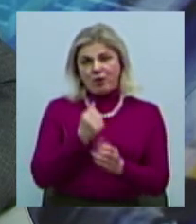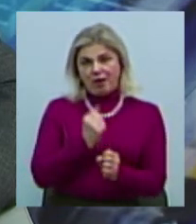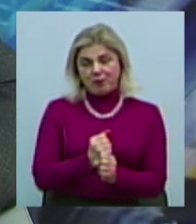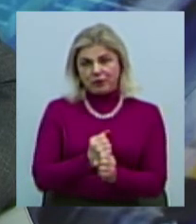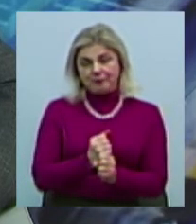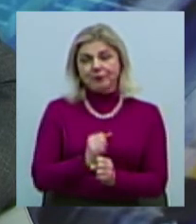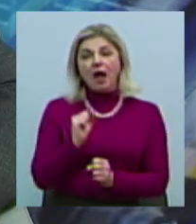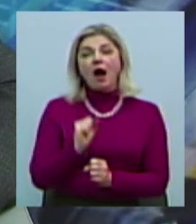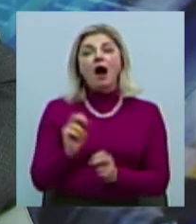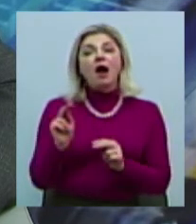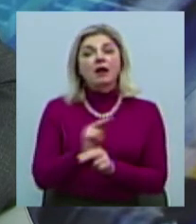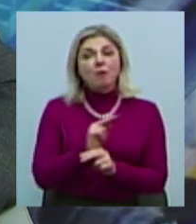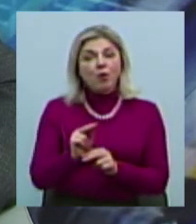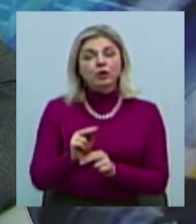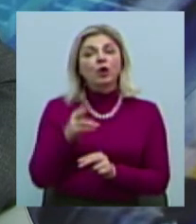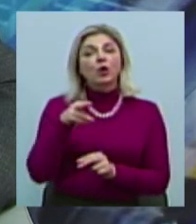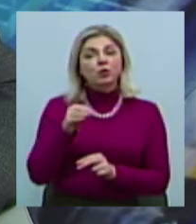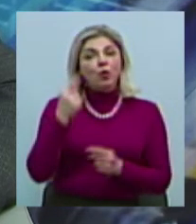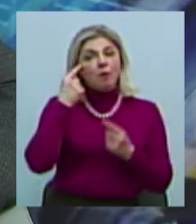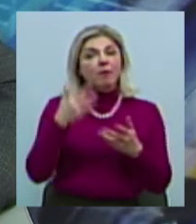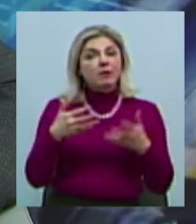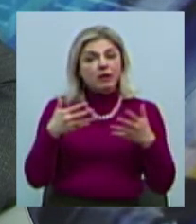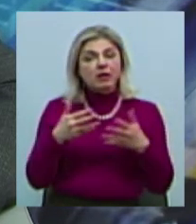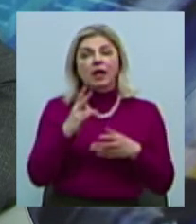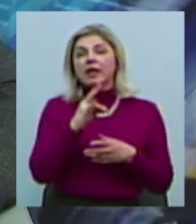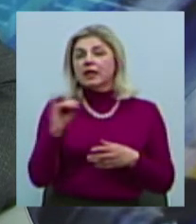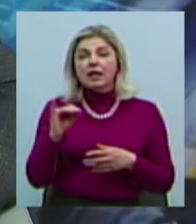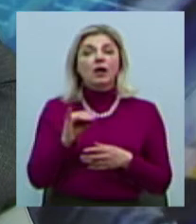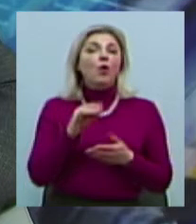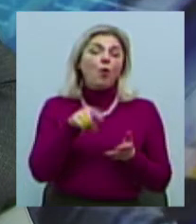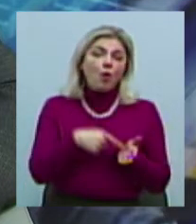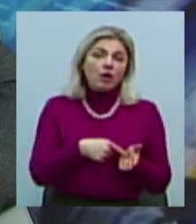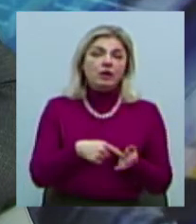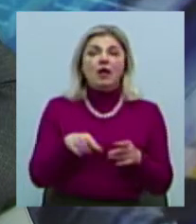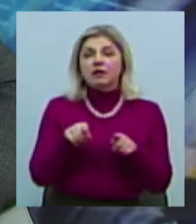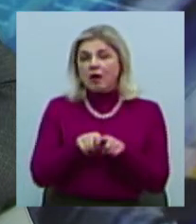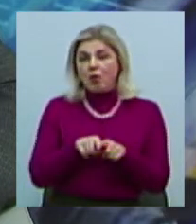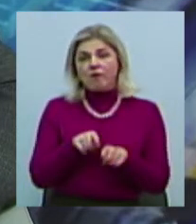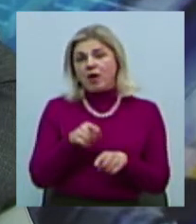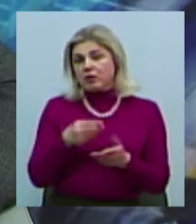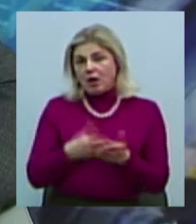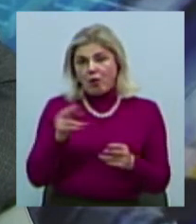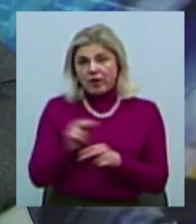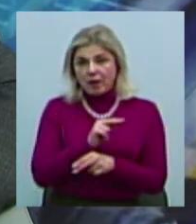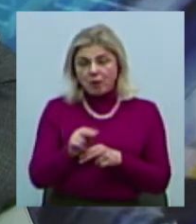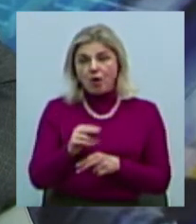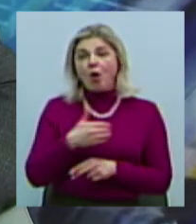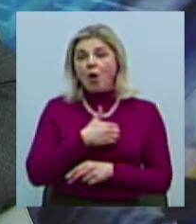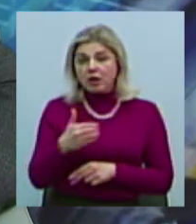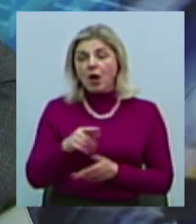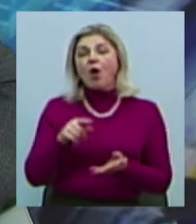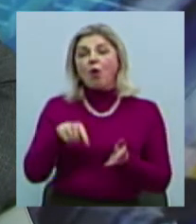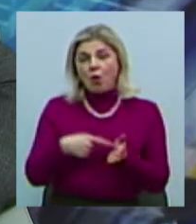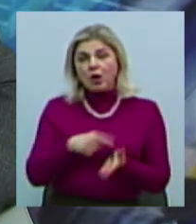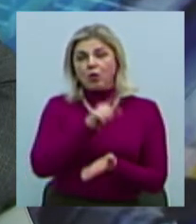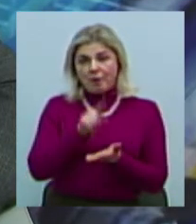касается ремонта, самое понятно, что ни «Л-автодоріг», там, ни город там не вытянет такого дорогого ремонта. Хотя я сказал, что город обязан его сделать.